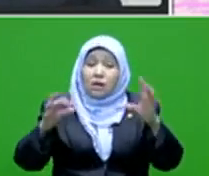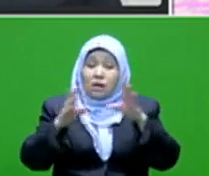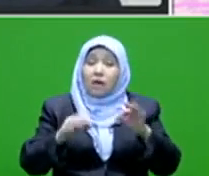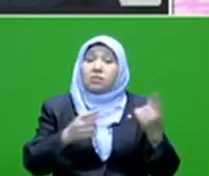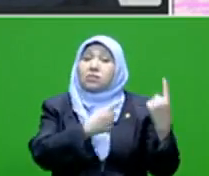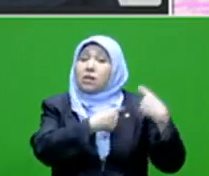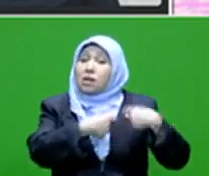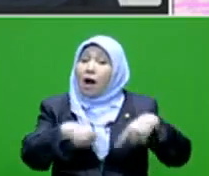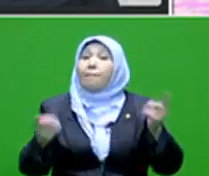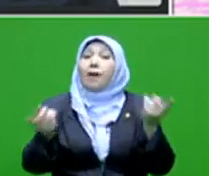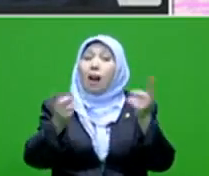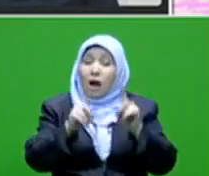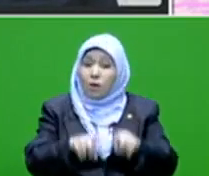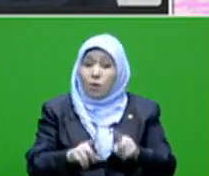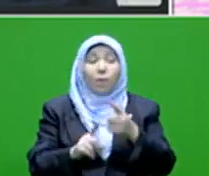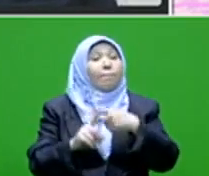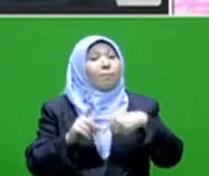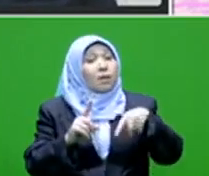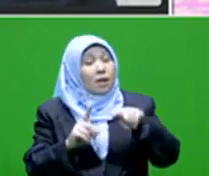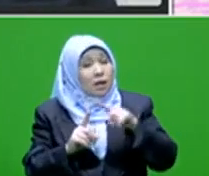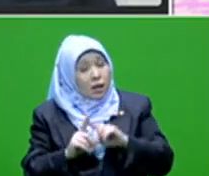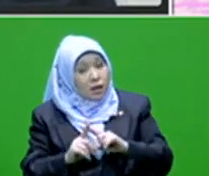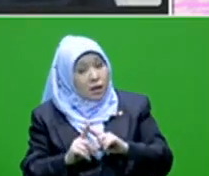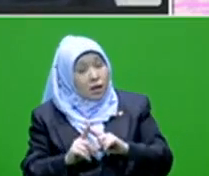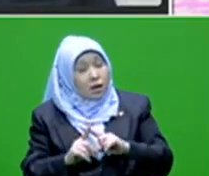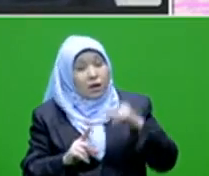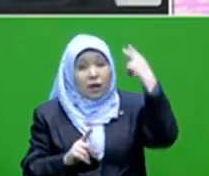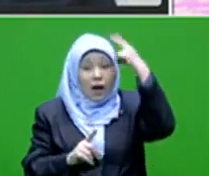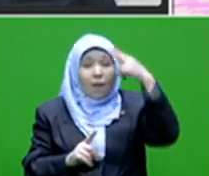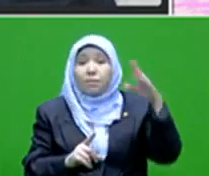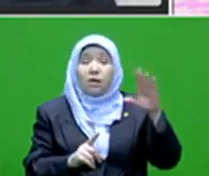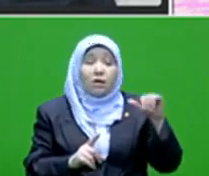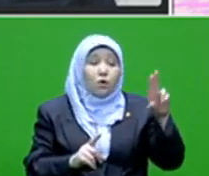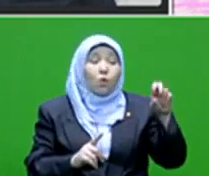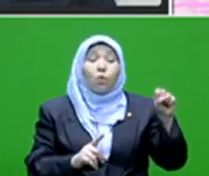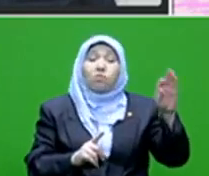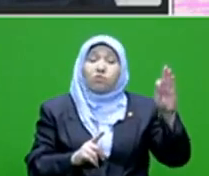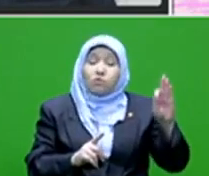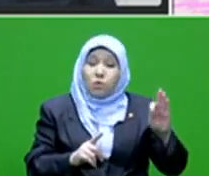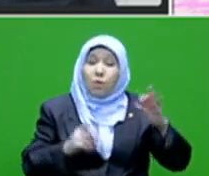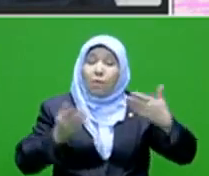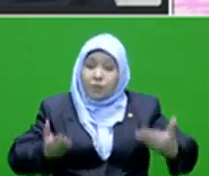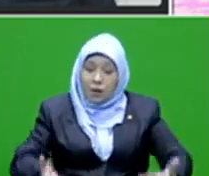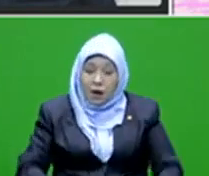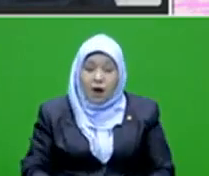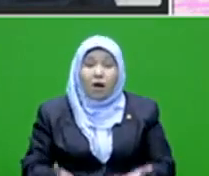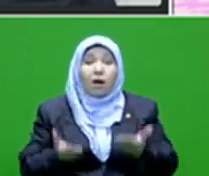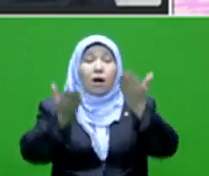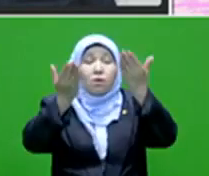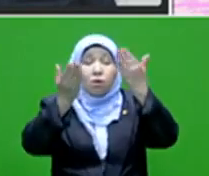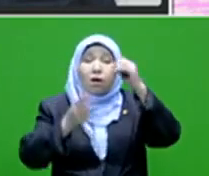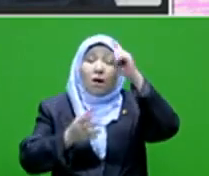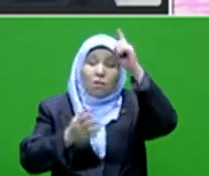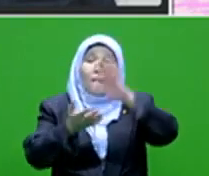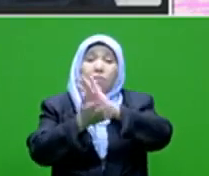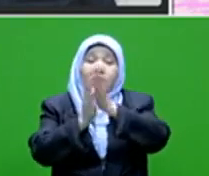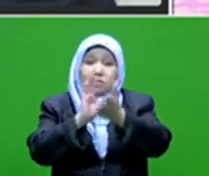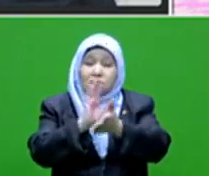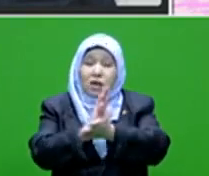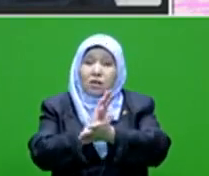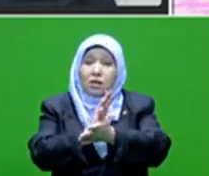berlaku. Bila mana Nabi Allah Yusuf diangkat oleh Allah kedudukannya menjadi